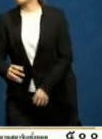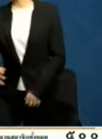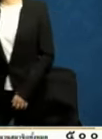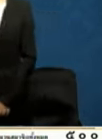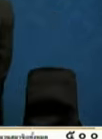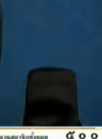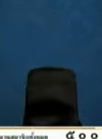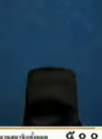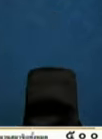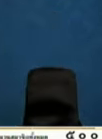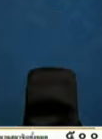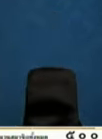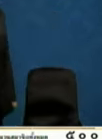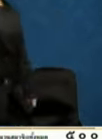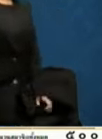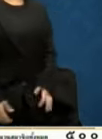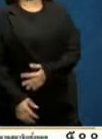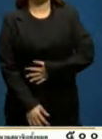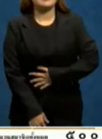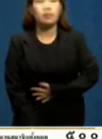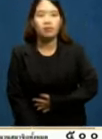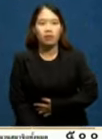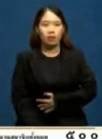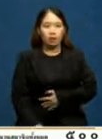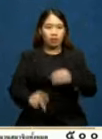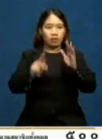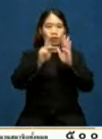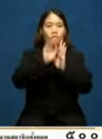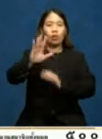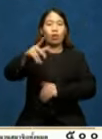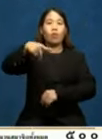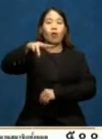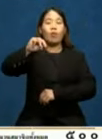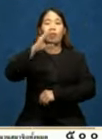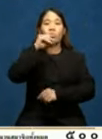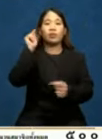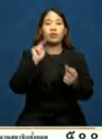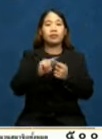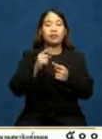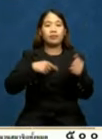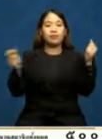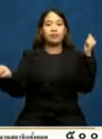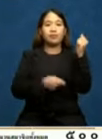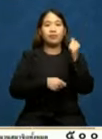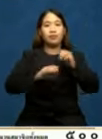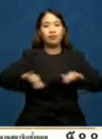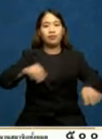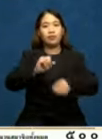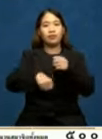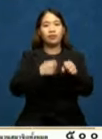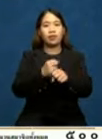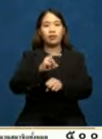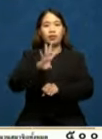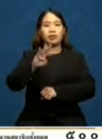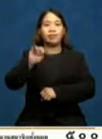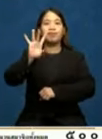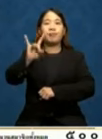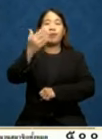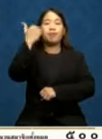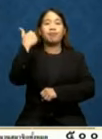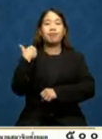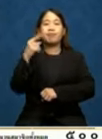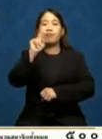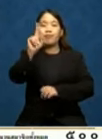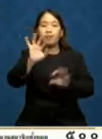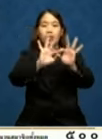สังคมและความมั่นคงของมนุษย์ค่ะพม.ค่ะว่าด้วยเรื่องการลงโทษเด็กพ.ศ. 2548มีข้อความว่